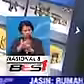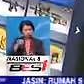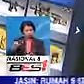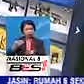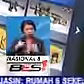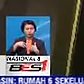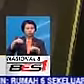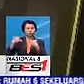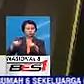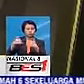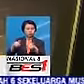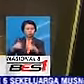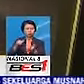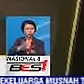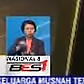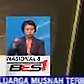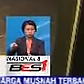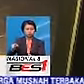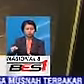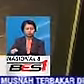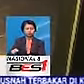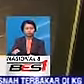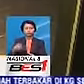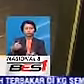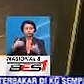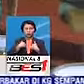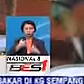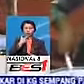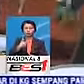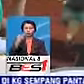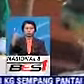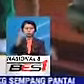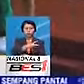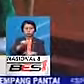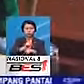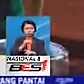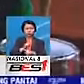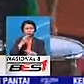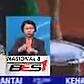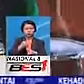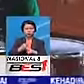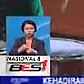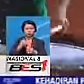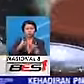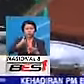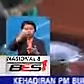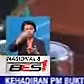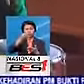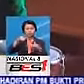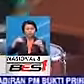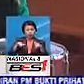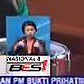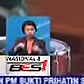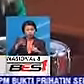yang terdapat dalam permainan tersebut fesal diadakan selama du hari menggunakan nama explore lear play